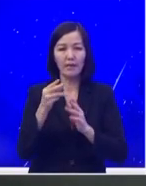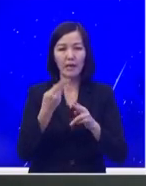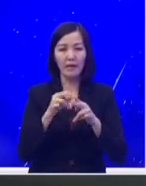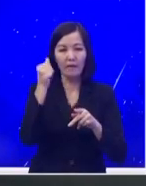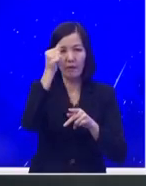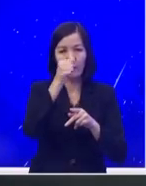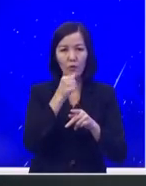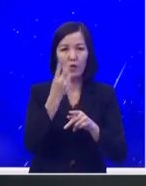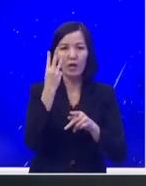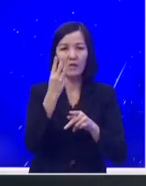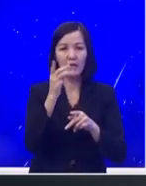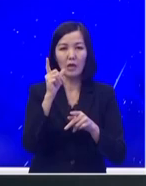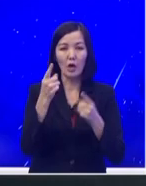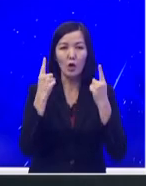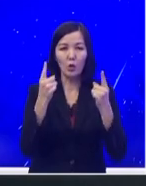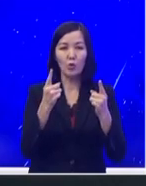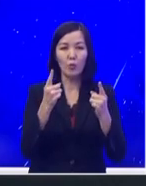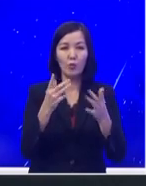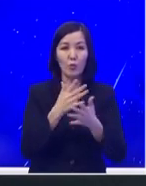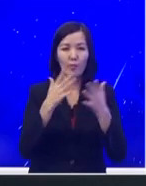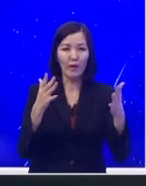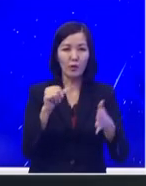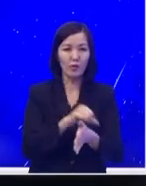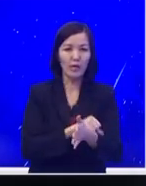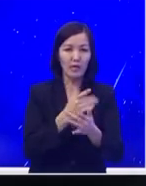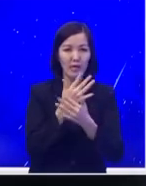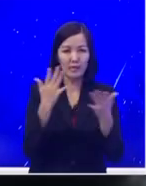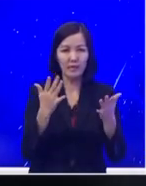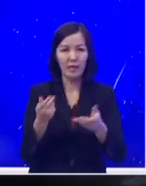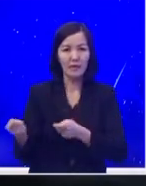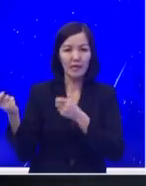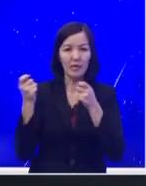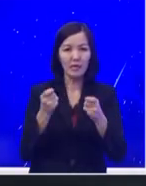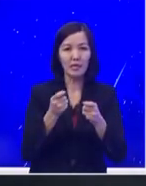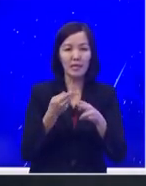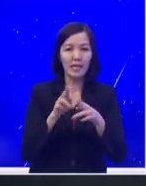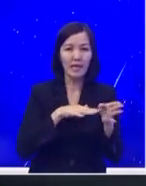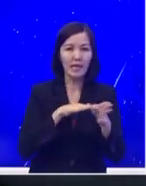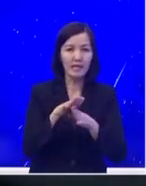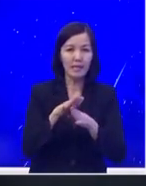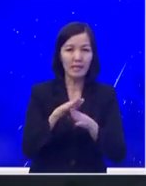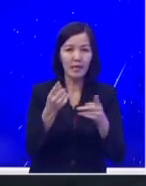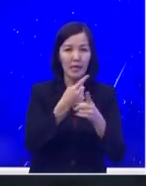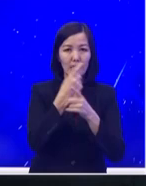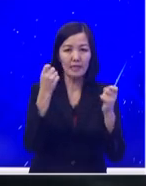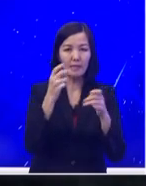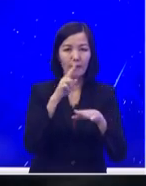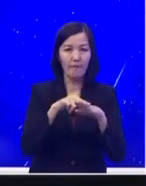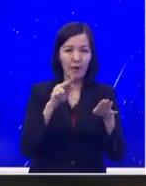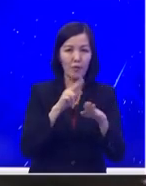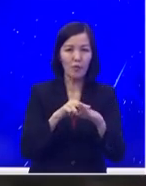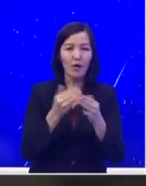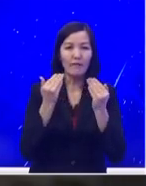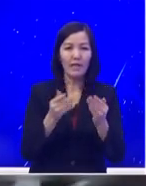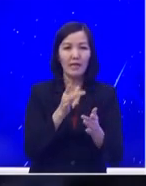трое подельников получили крупную партию наркотических средств, предназначенную для реализации, сообщили в департаменте полиции